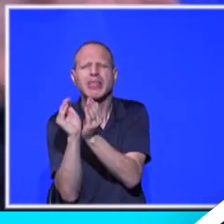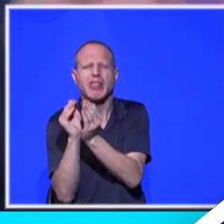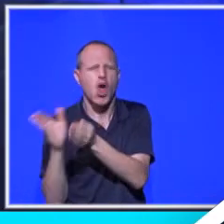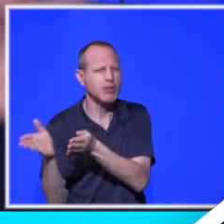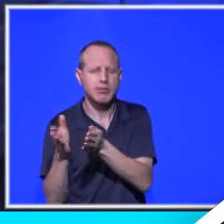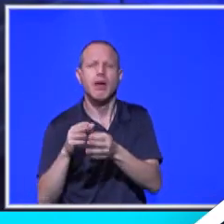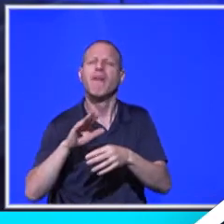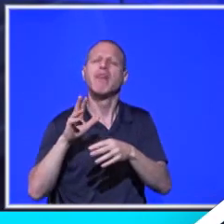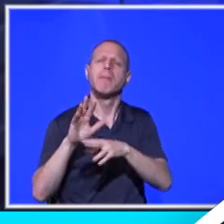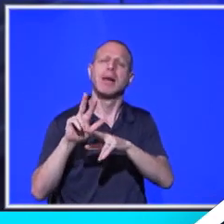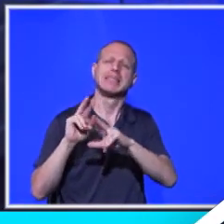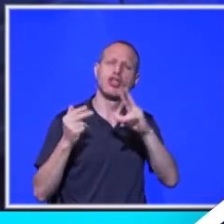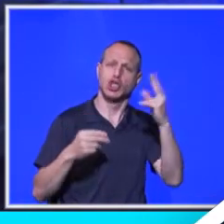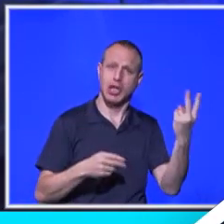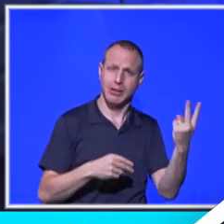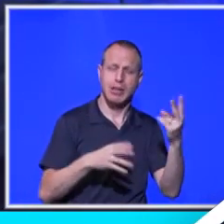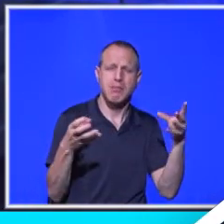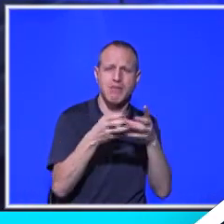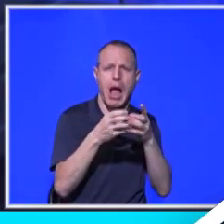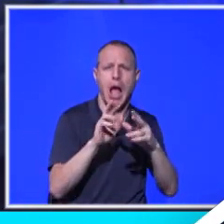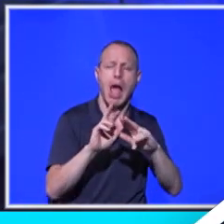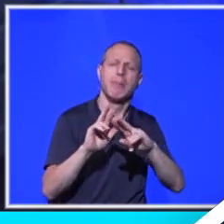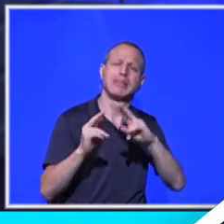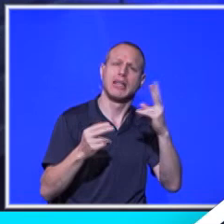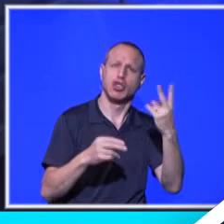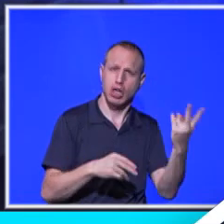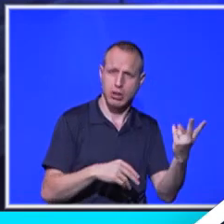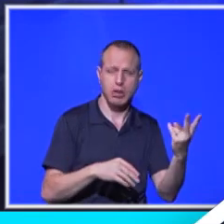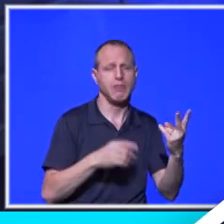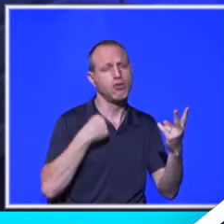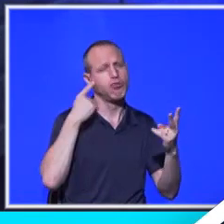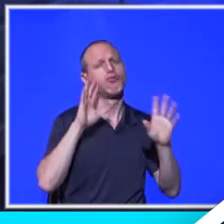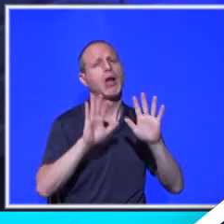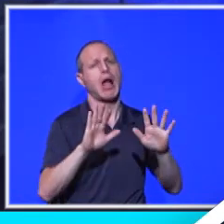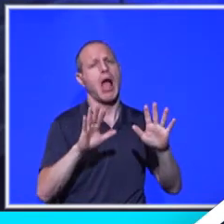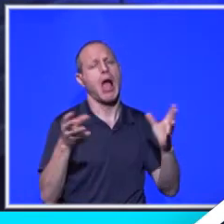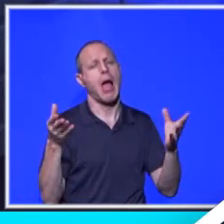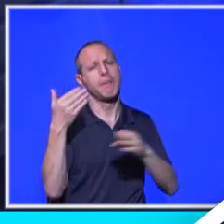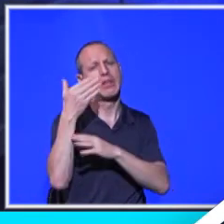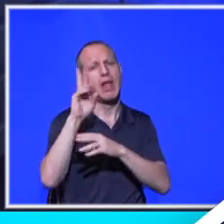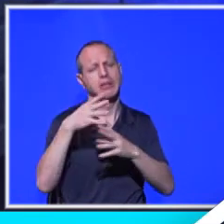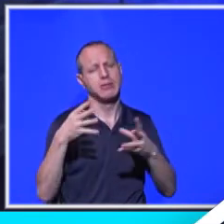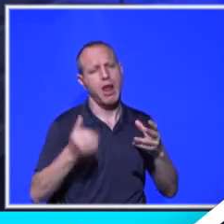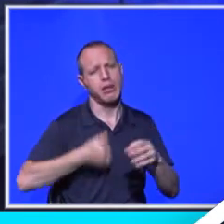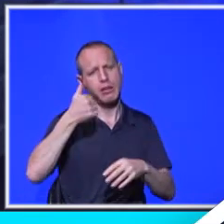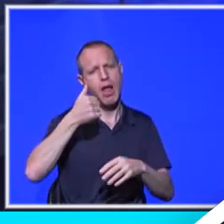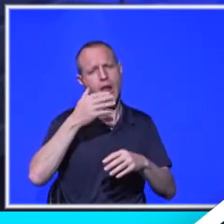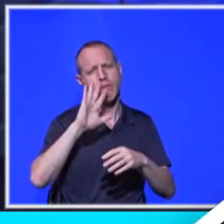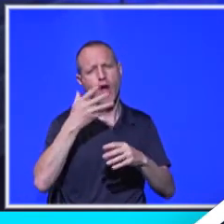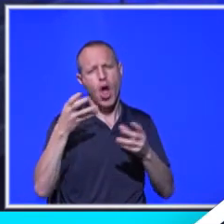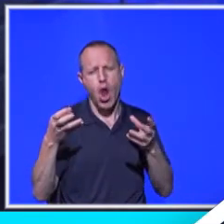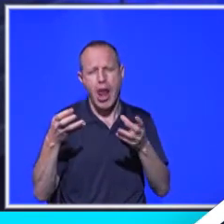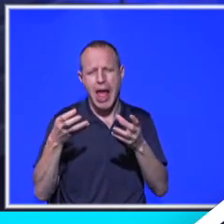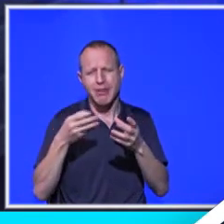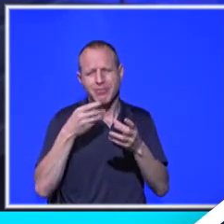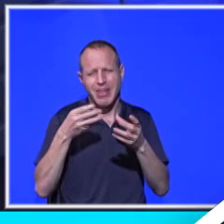מפלגה מהצד ההוא, וזה, אני חושב, ככה המדינה צריכה להתנהל, ולא כל רסיסי המפלגות האלה והגוש הזה שאתה חייב לרצות כל